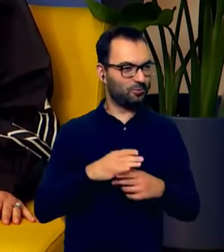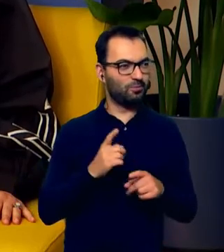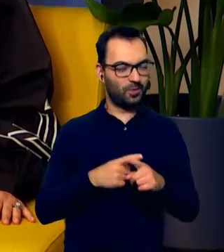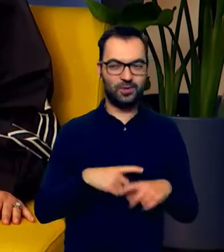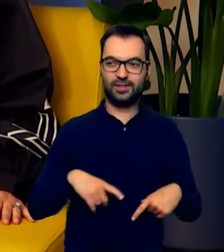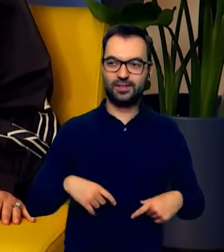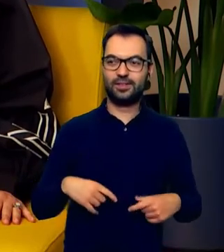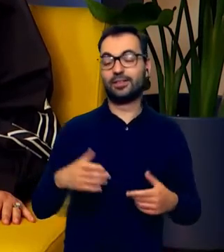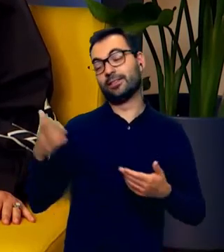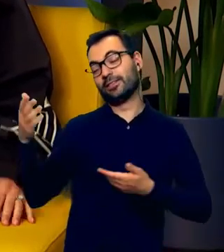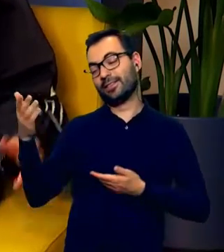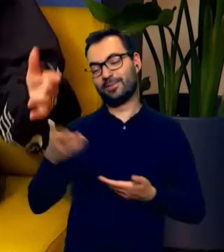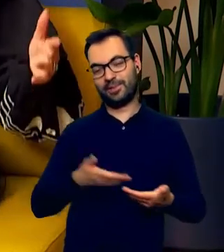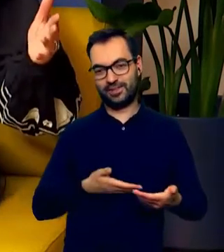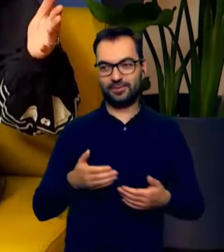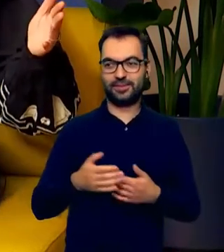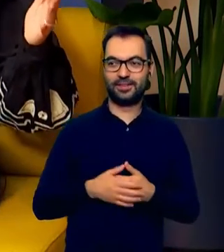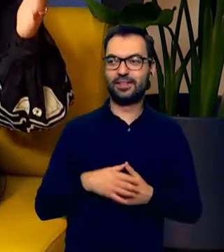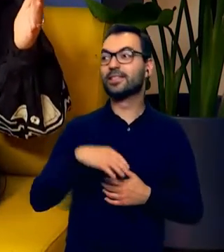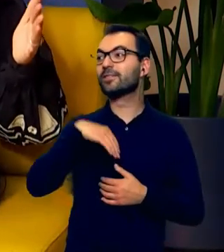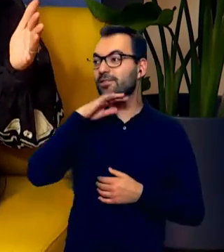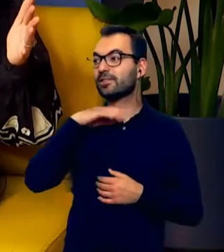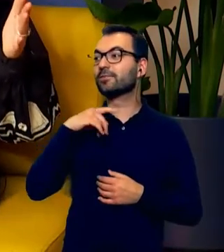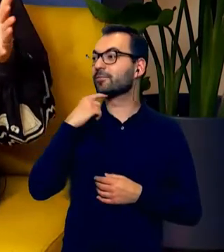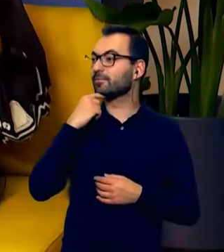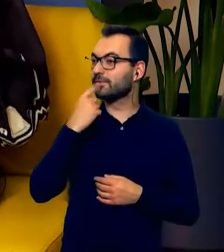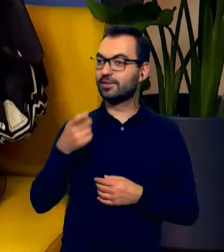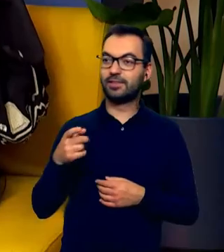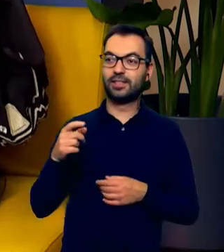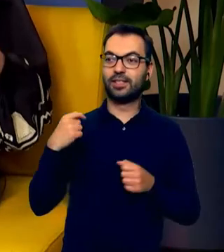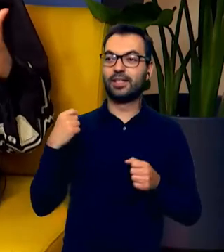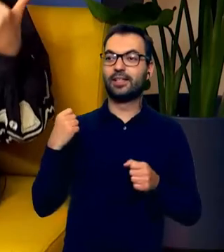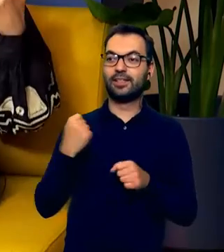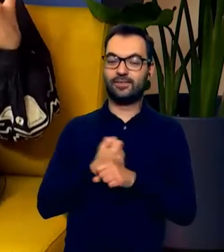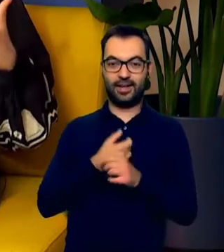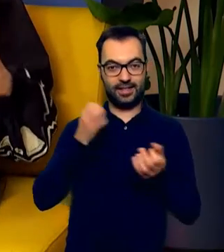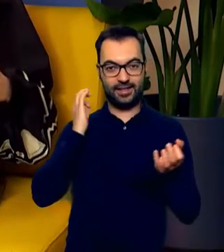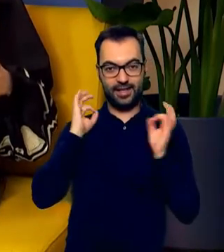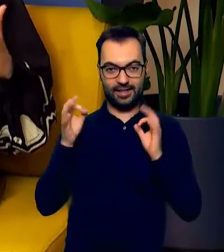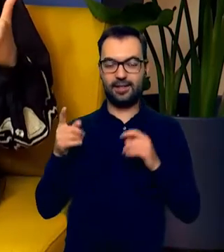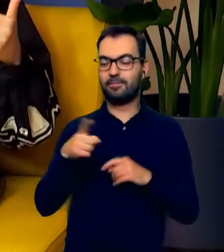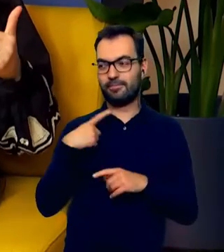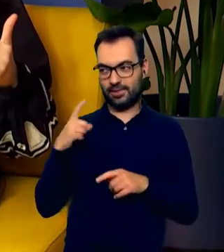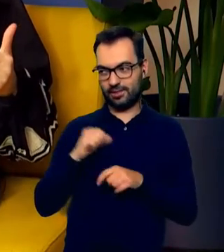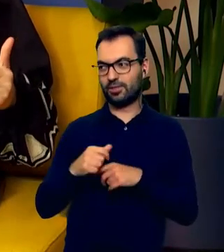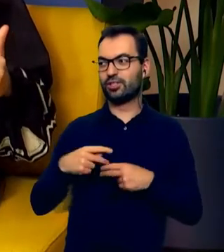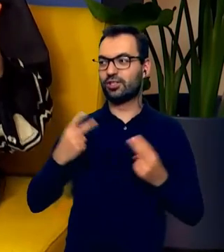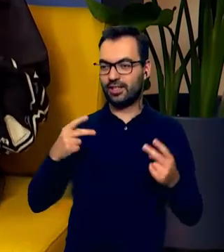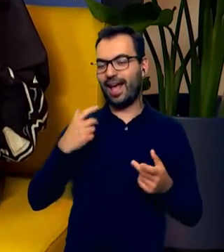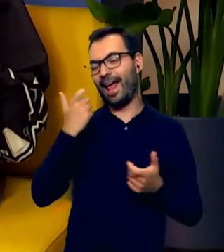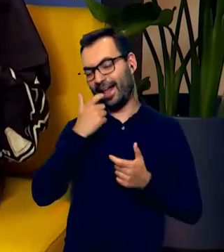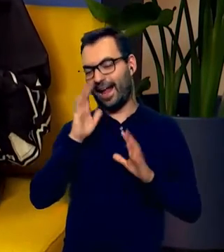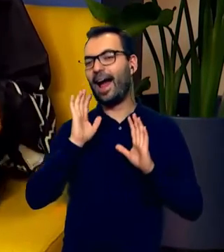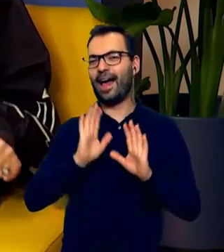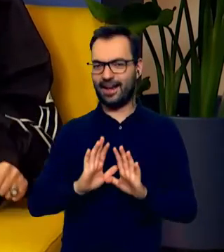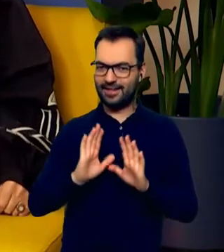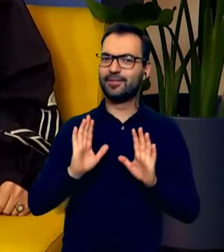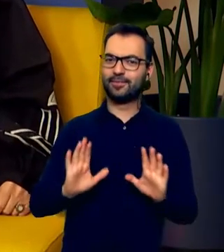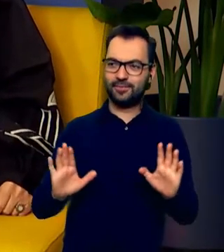Mhm. No, zapraszamy. Słuchaj, no przecież wystarczy powiedzieć, że twarde dane, bo jednak jesteśmy reporterkami, czyli hihi, śmichi, ale